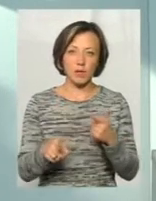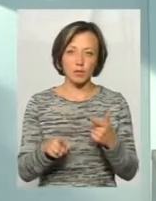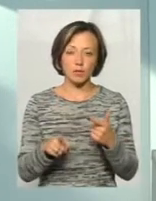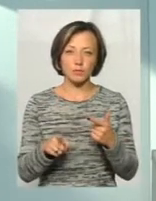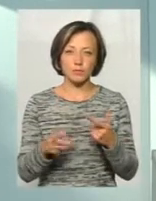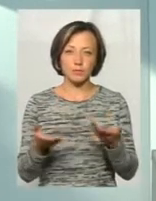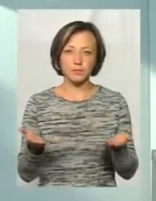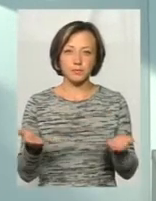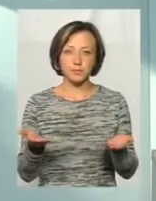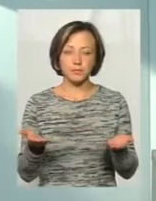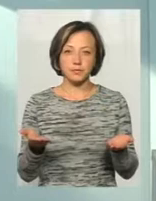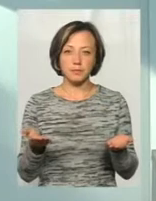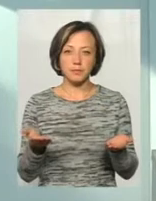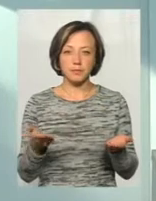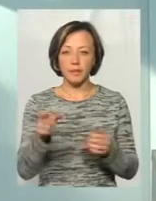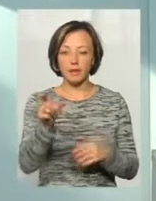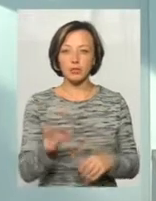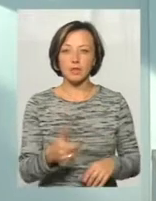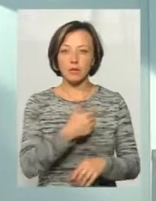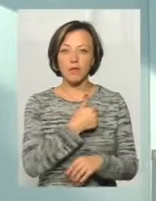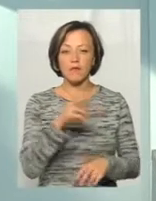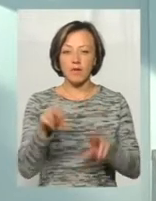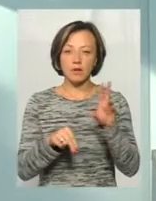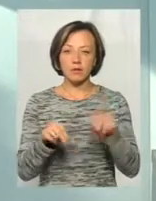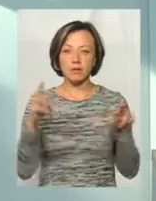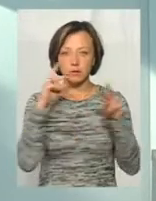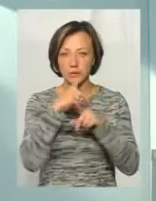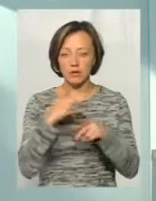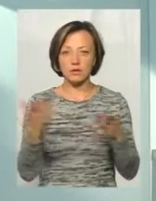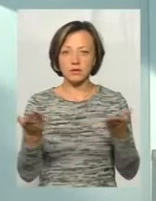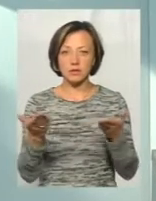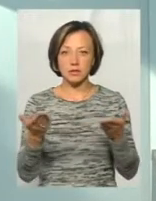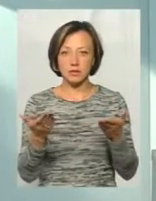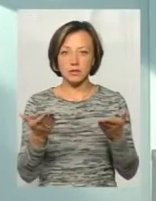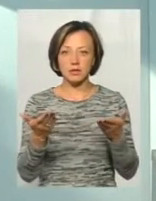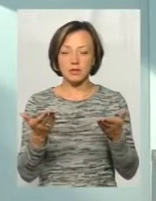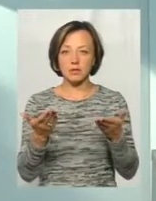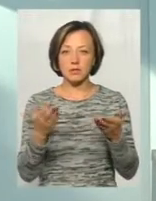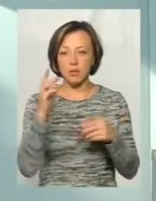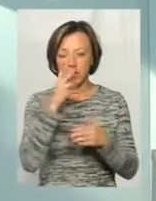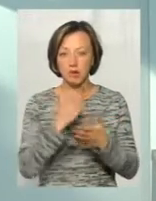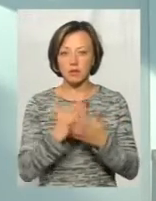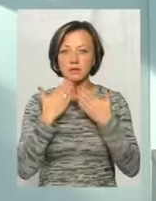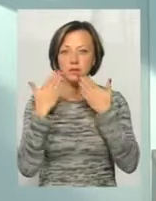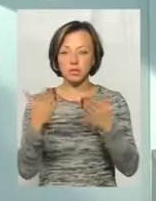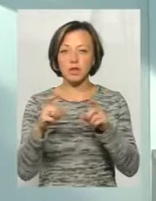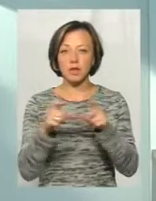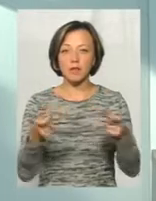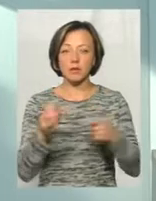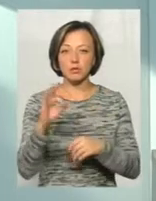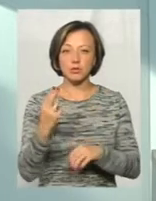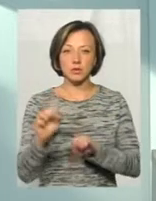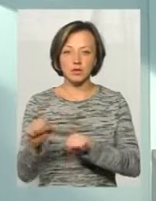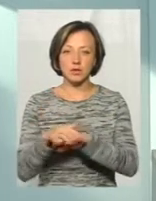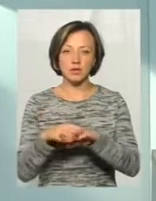чомусь, людина вважає, що неправильно там якісь є. Вкралися помилки, можна звернутися до департаменту соціального